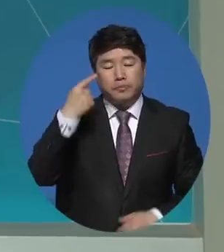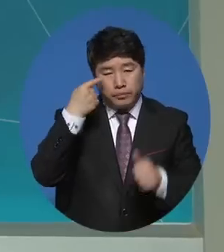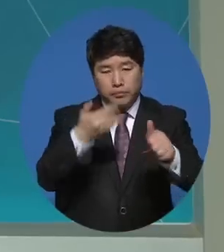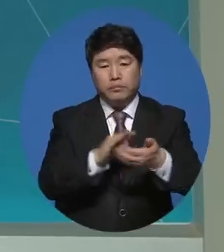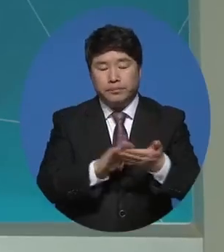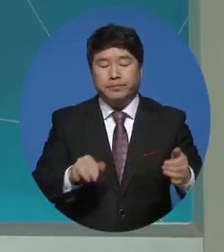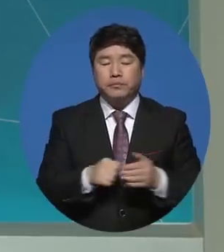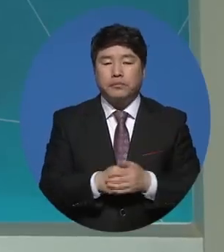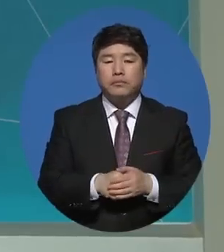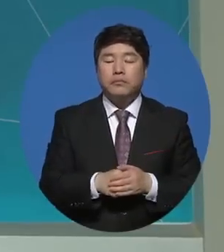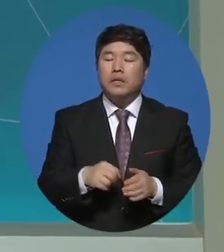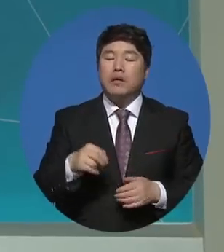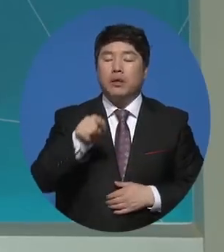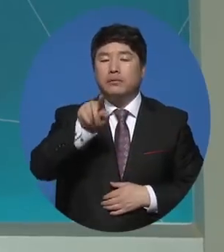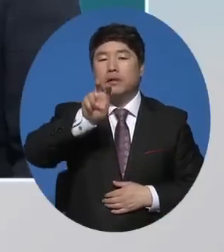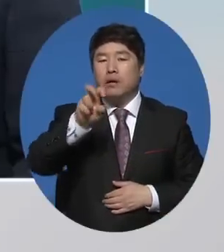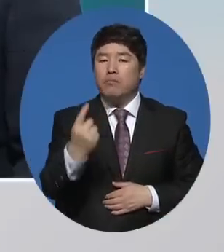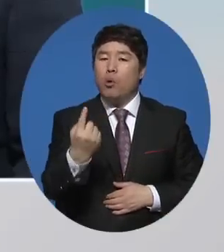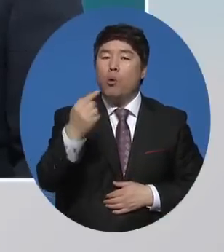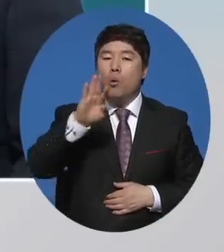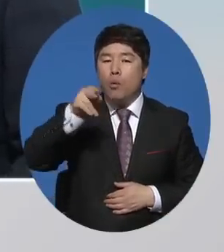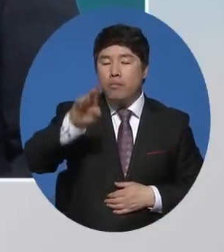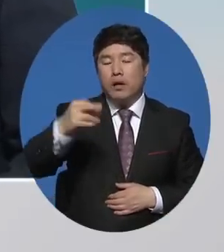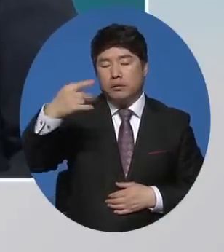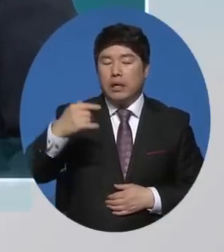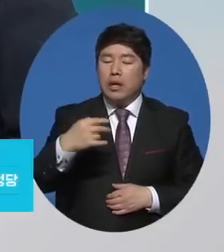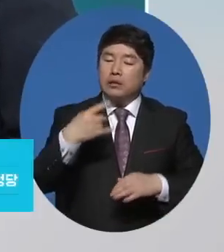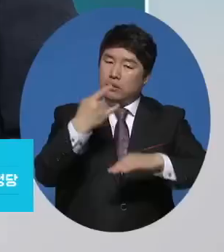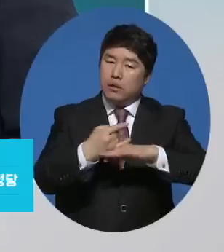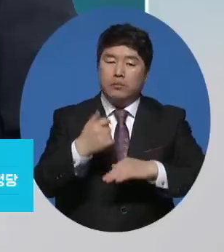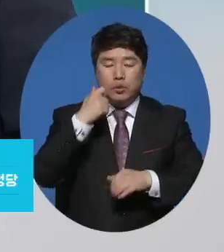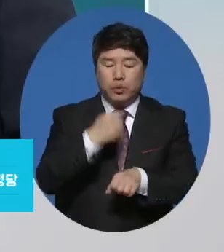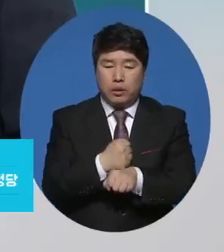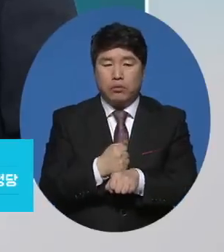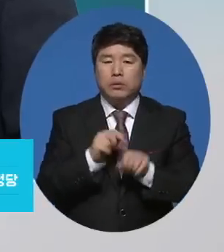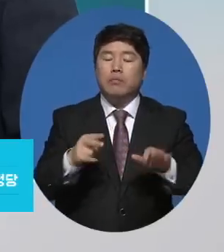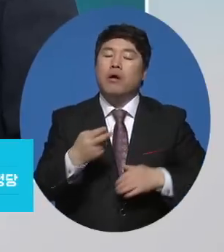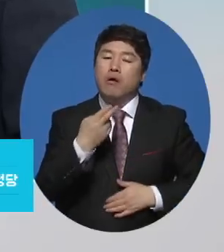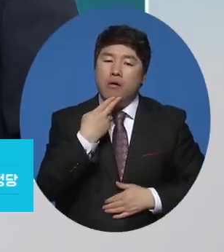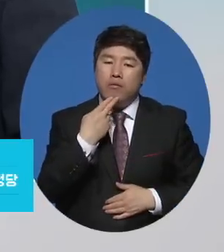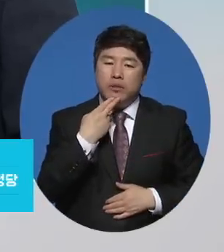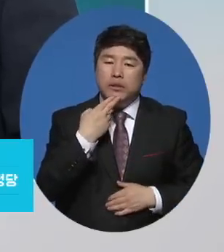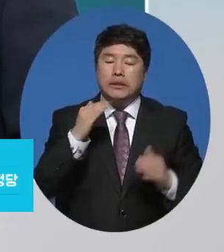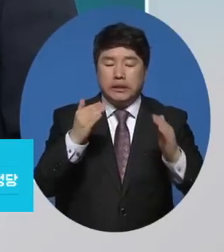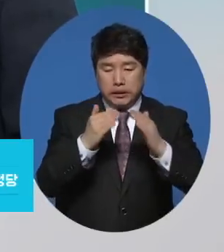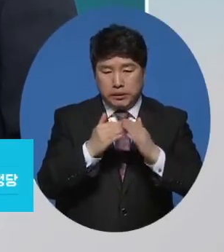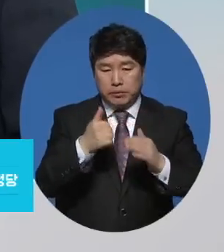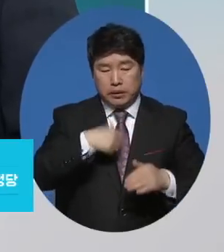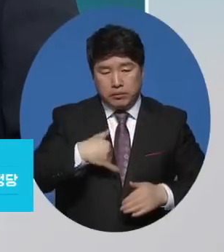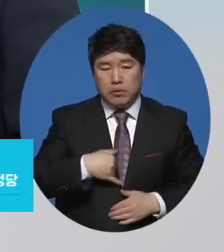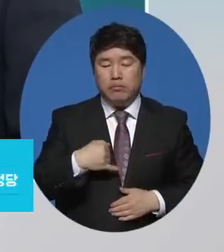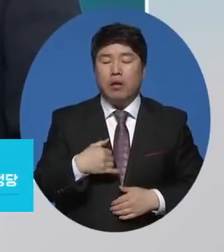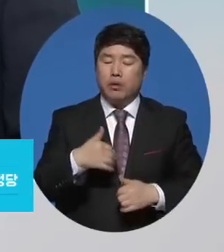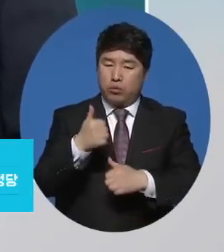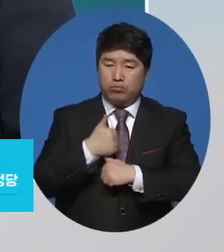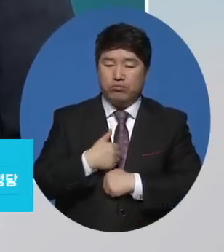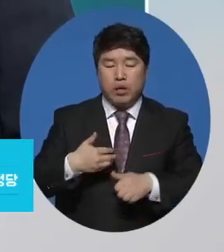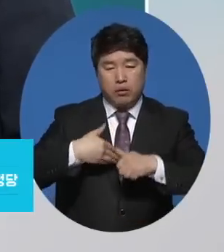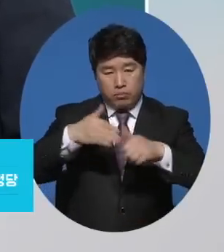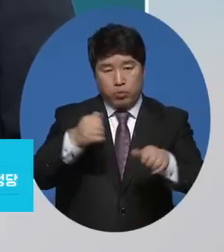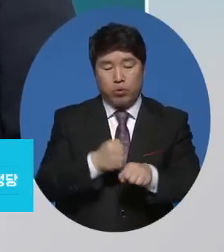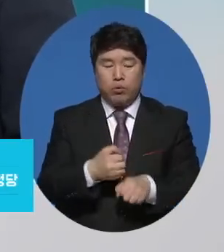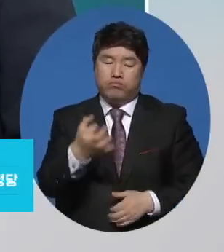정의롭지 못한 거 그다음에 없는 집 자식들만 군대 전방에 보내고 부잣집